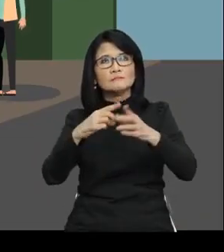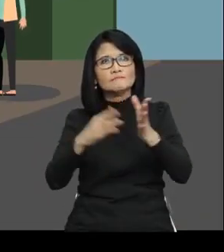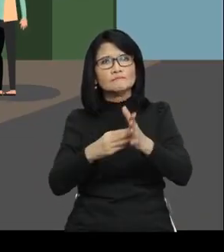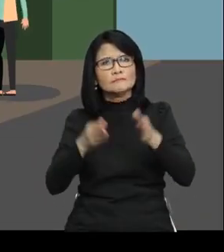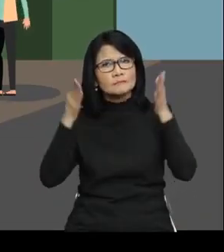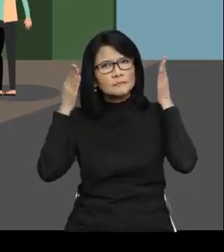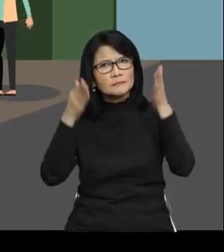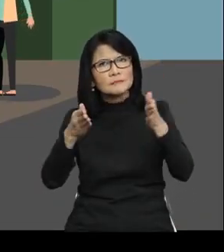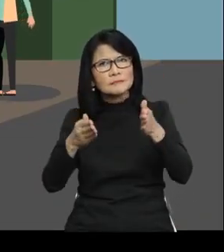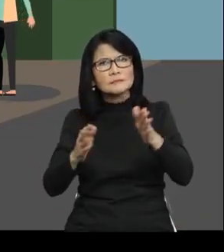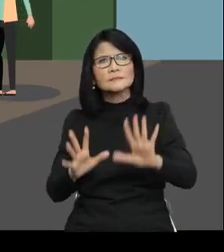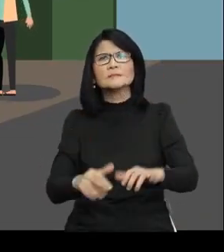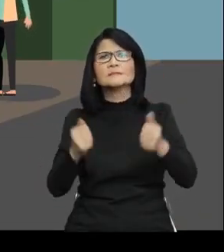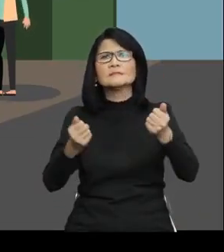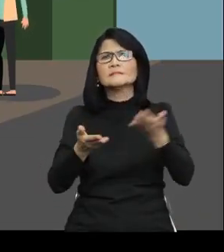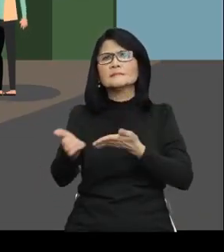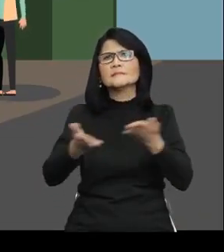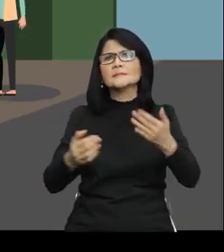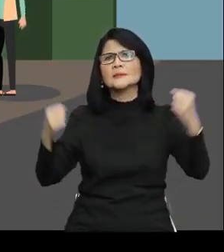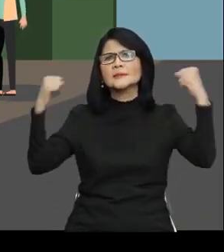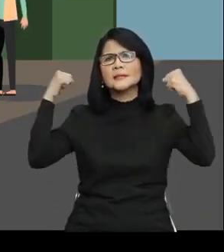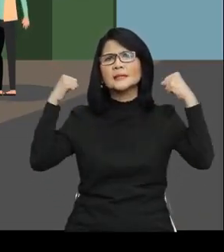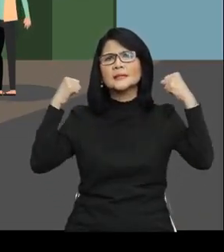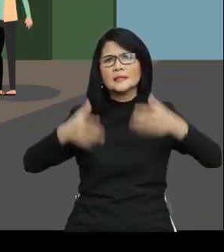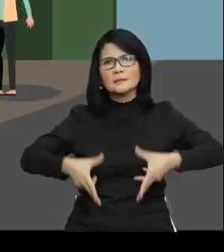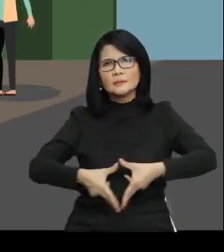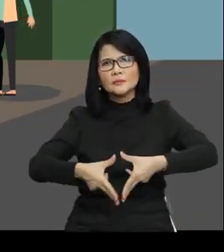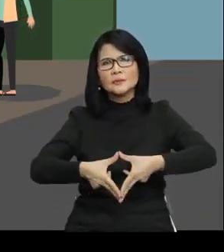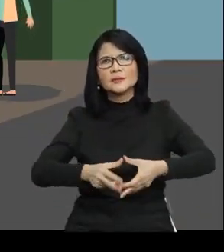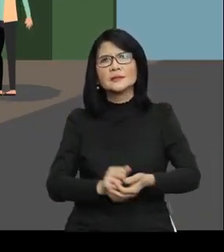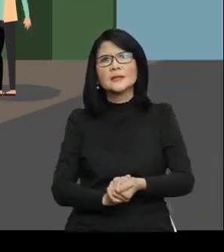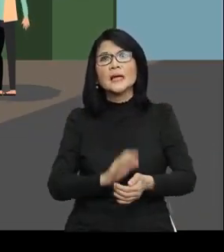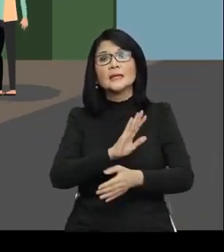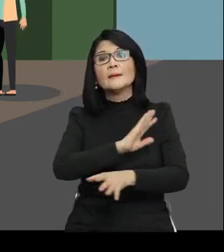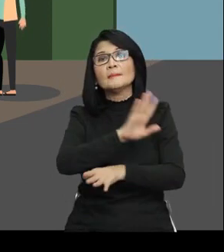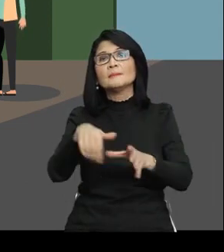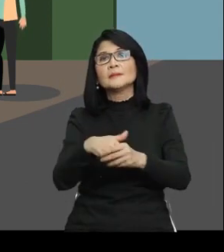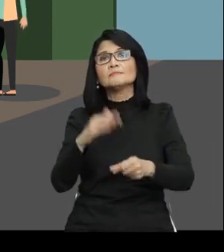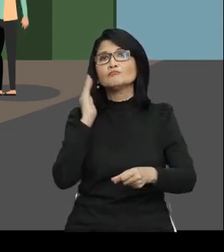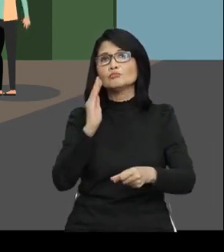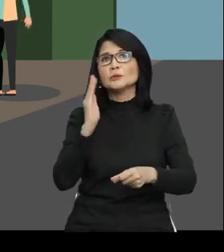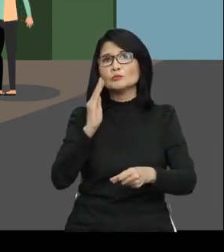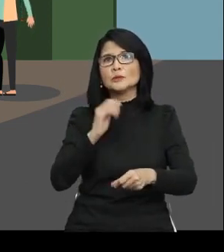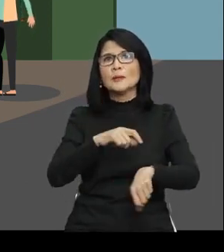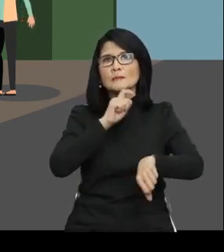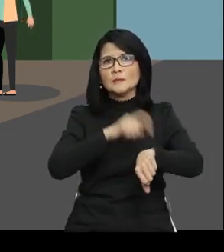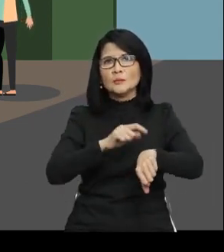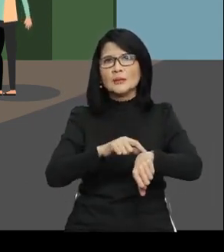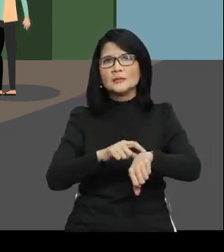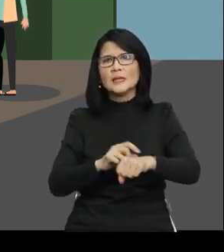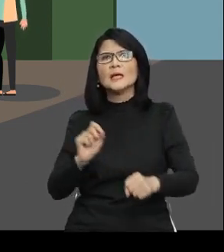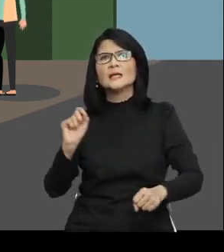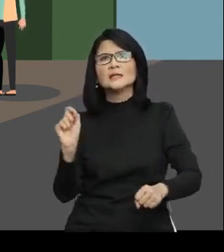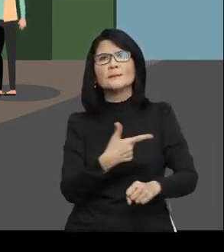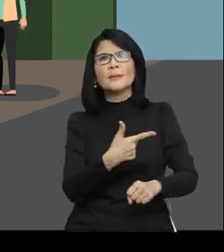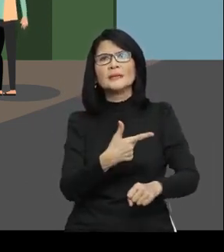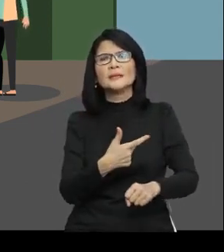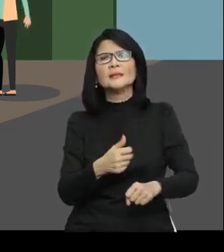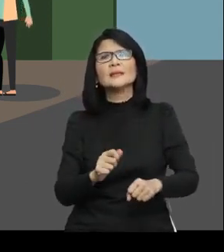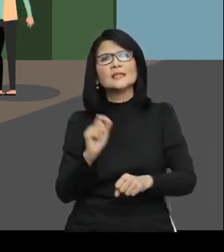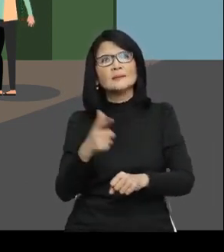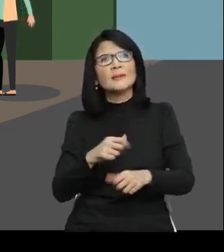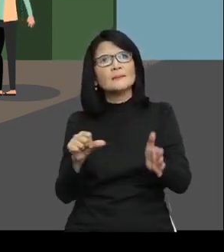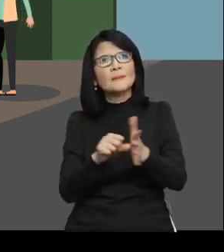juga memprioritaskan ketersediaan layanan kesehatan reproduksi dan pelibatan remaja pada masa tanggap darurat. Upaya